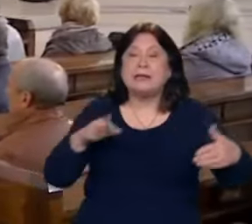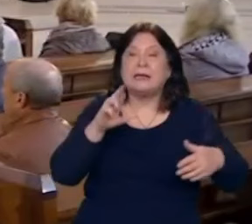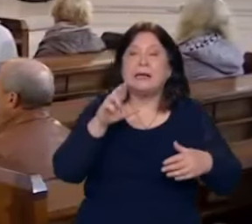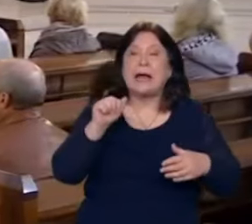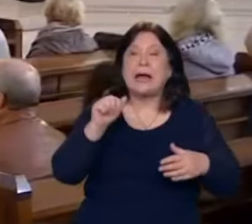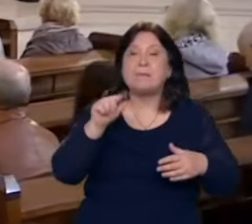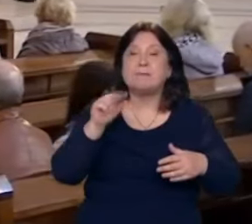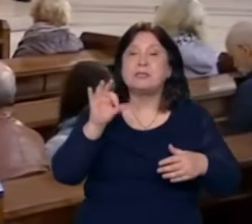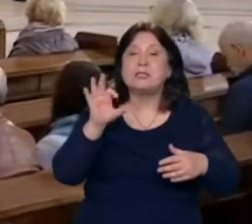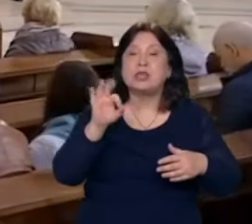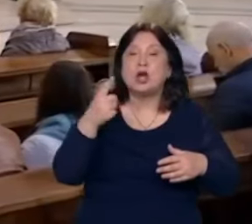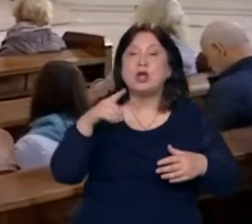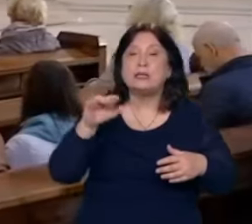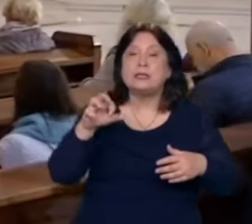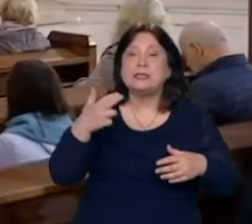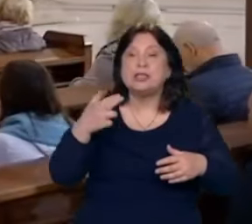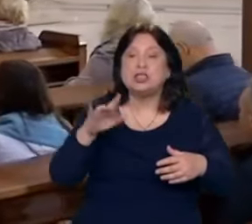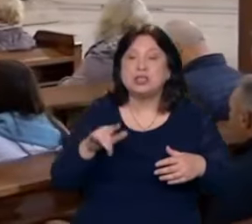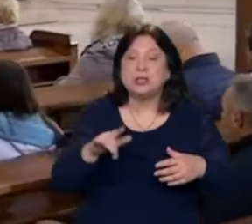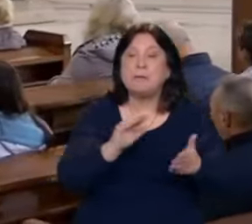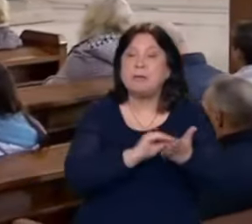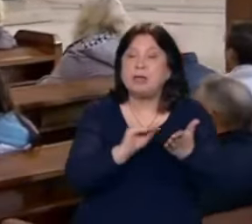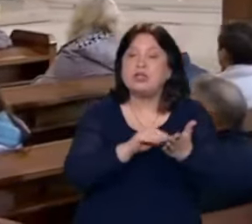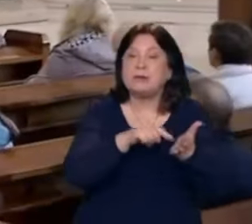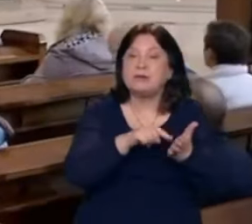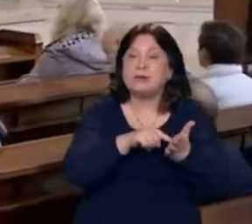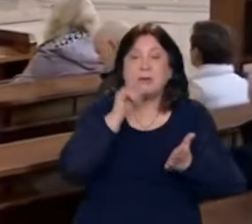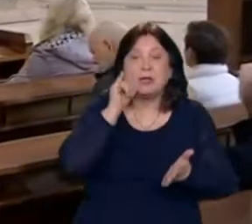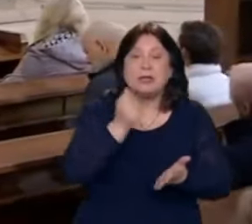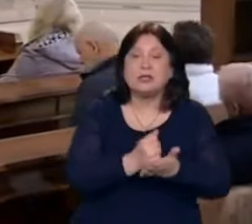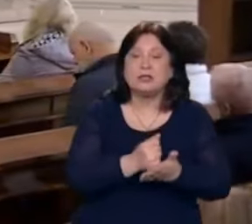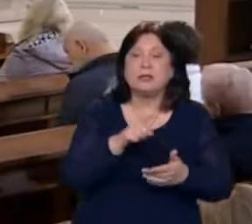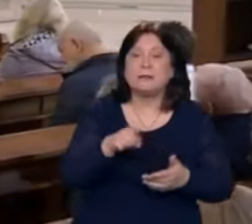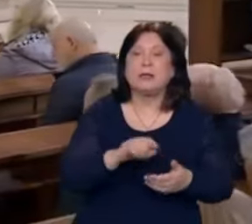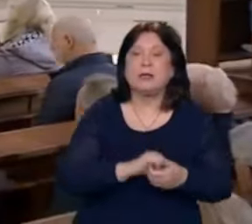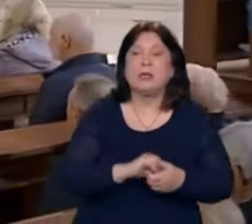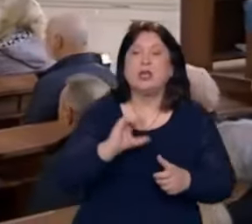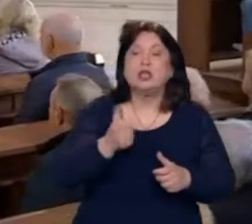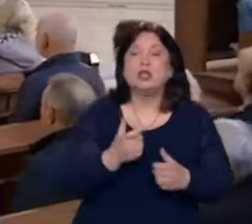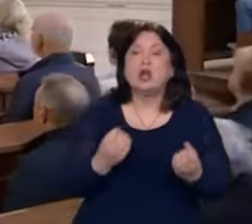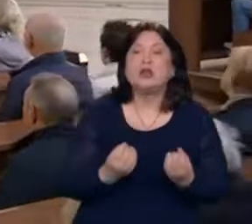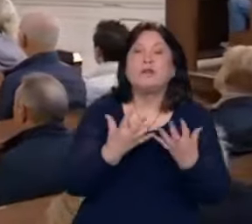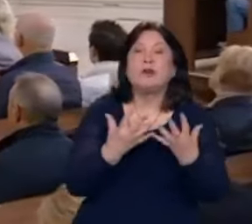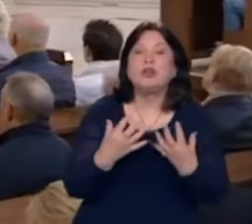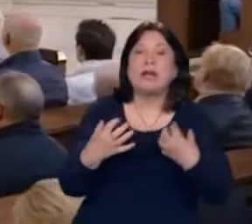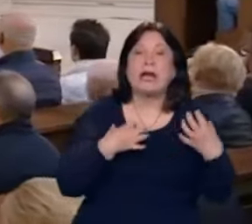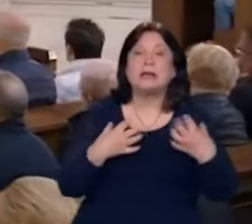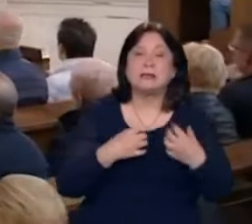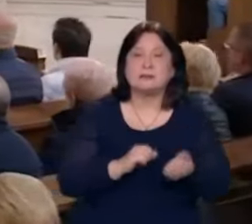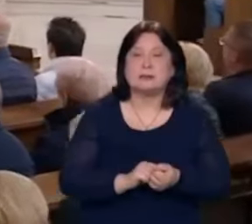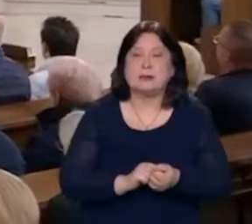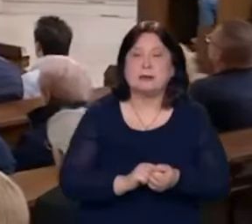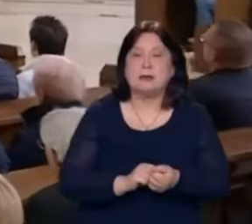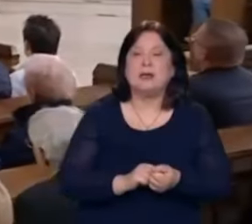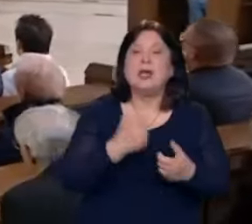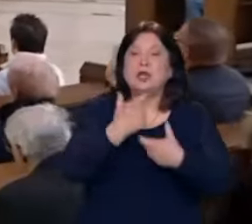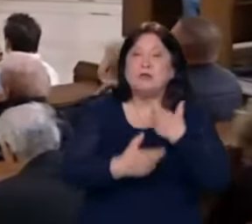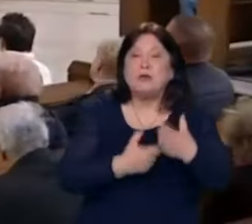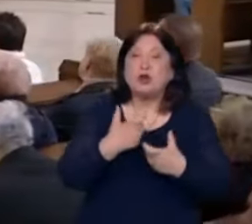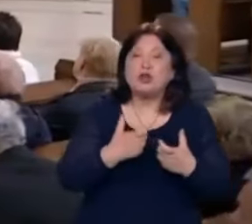rapsodyczne pisze tak o tym co tworzy artysta tworząc